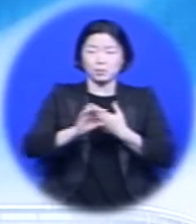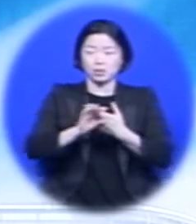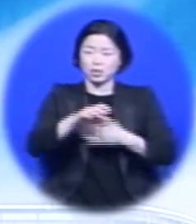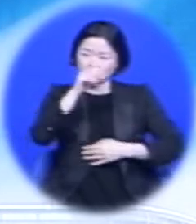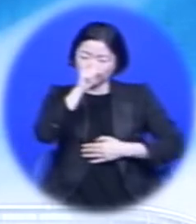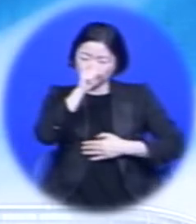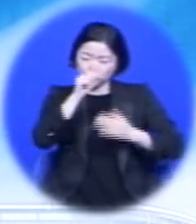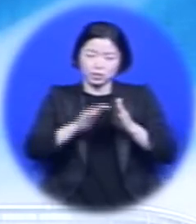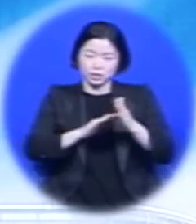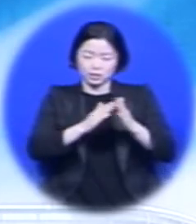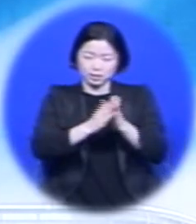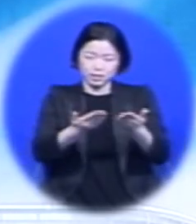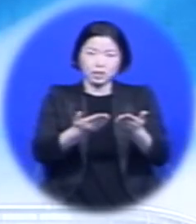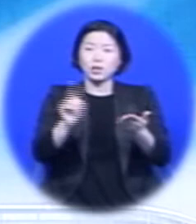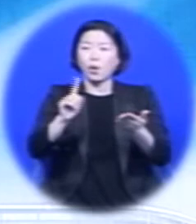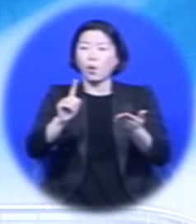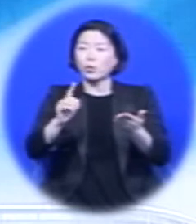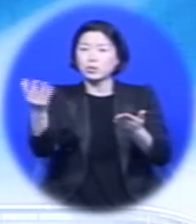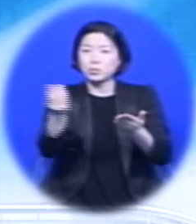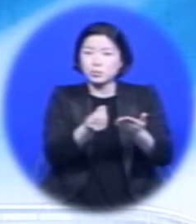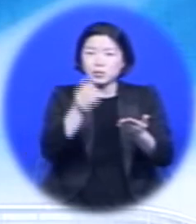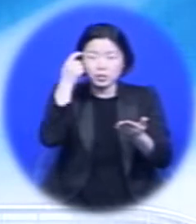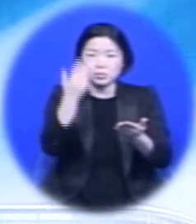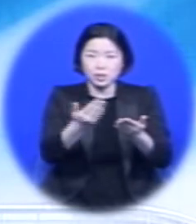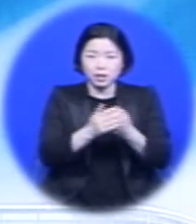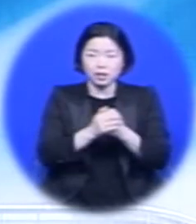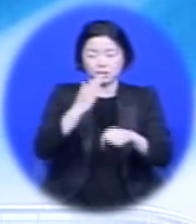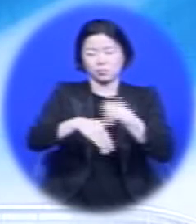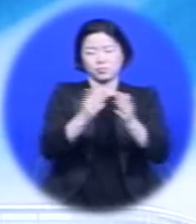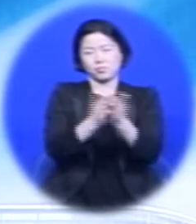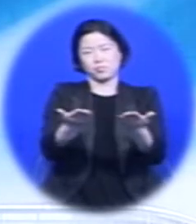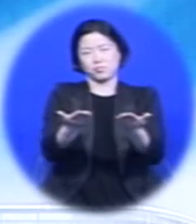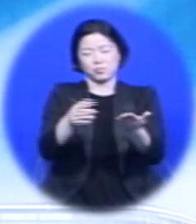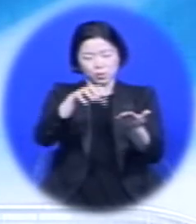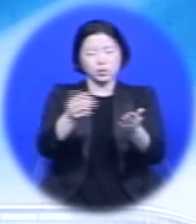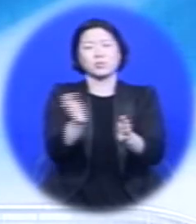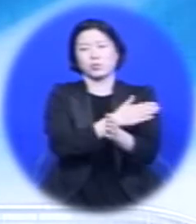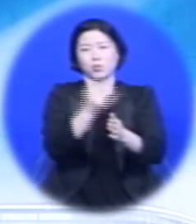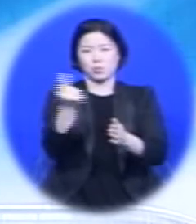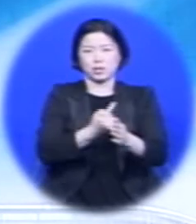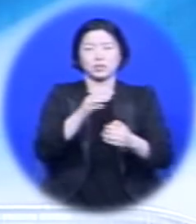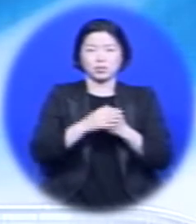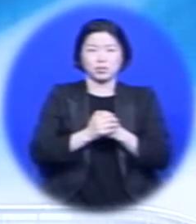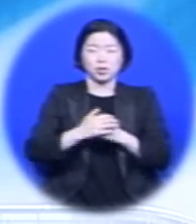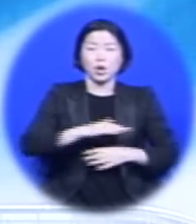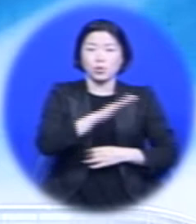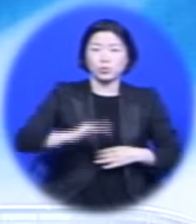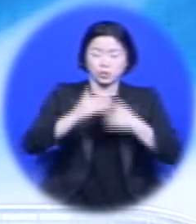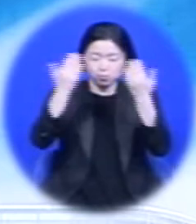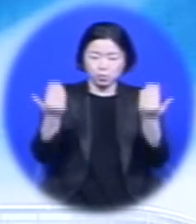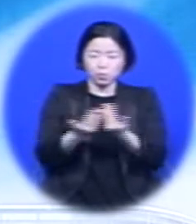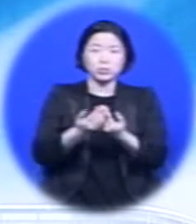대한 좋은 책들이 전부 다 어디서부터 나온 책이냐 하면 성경에서부터 나온 책입니다. 우리 모든